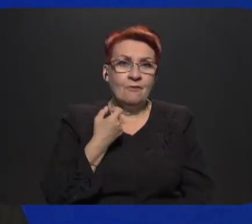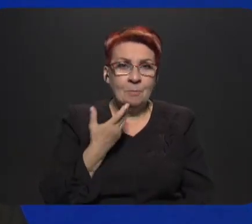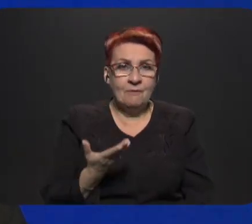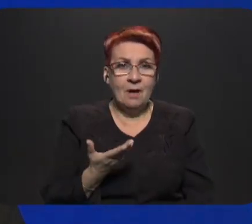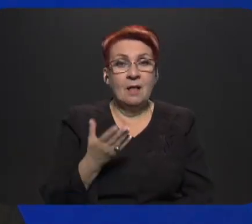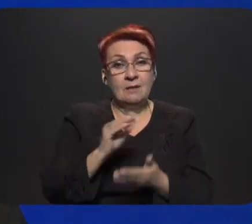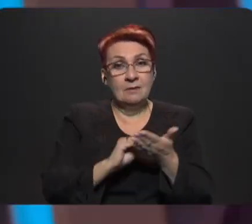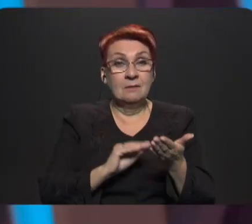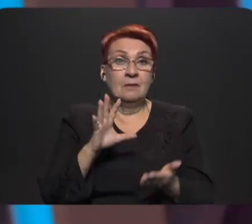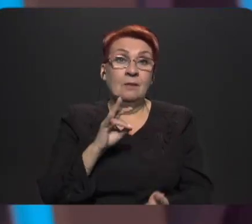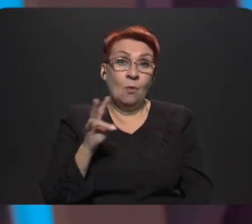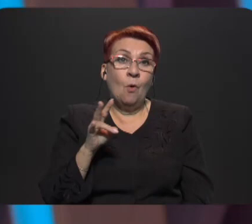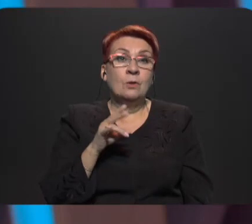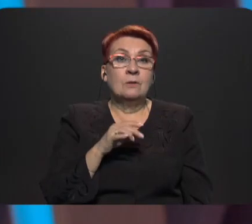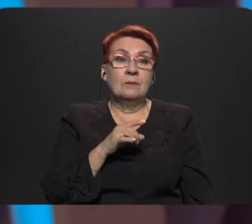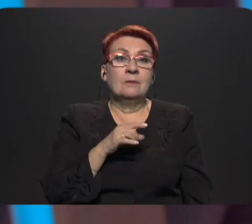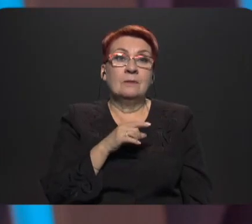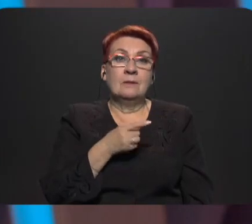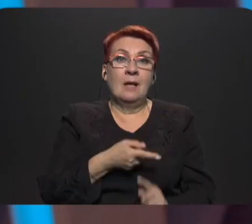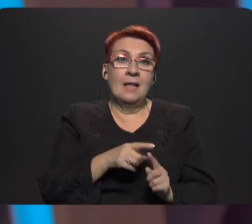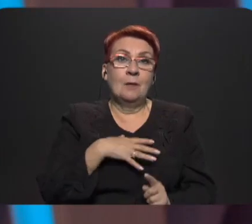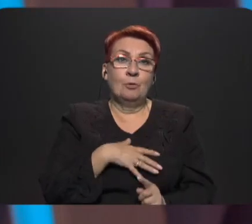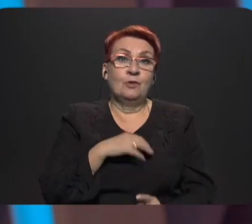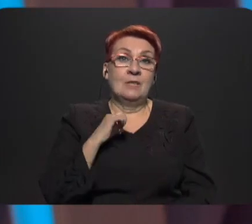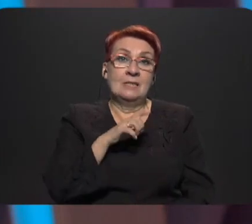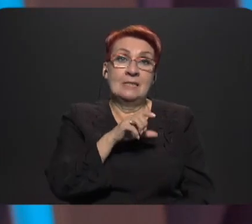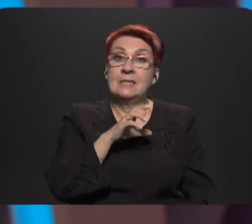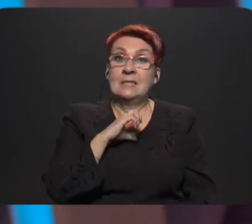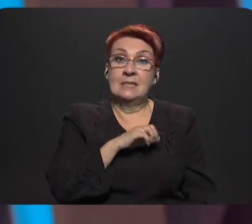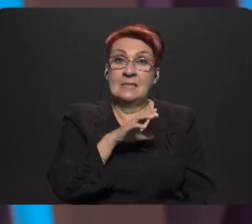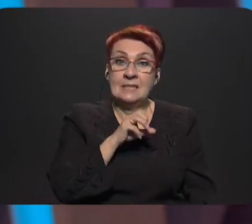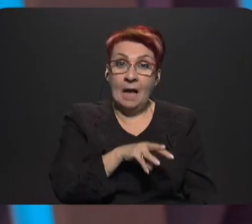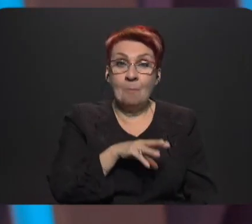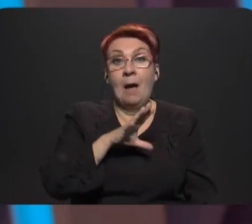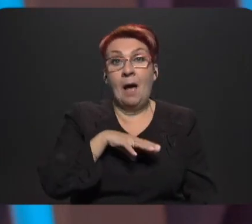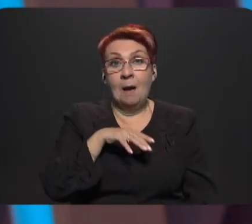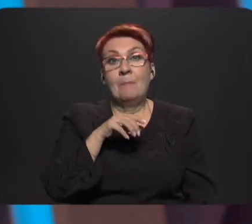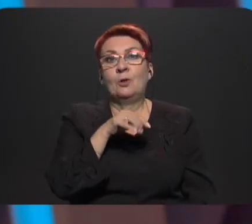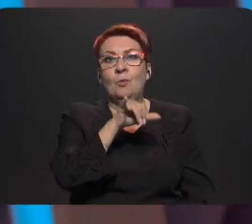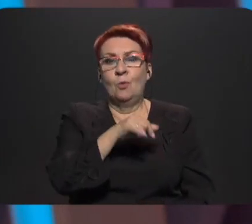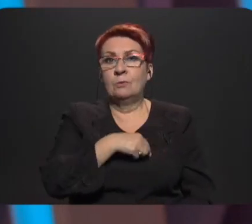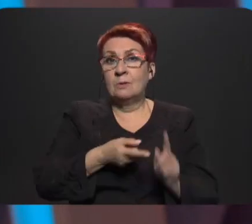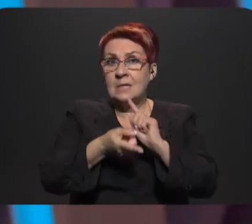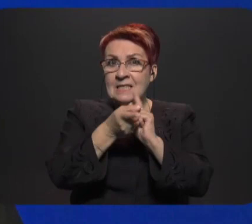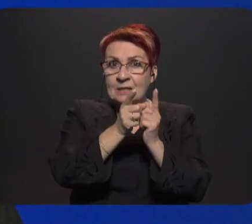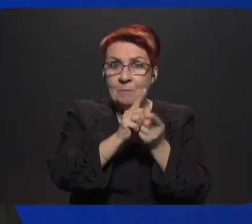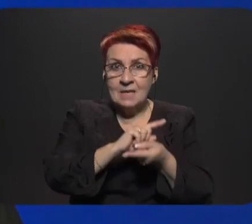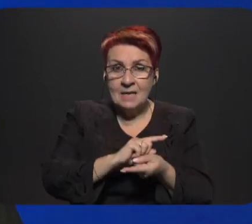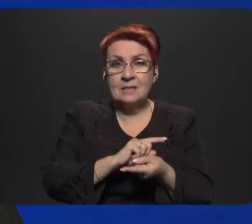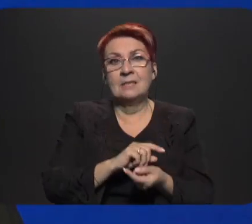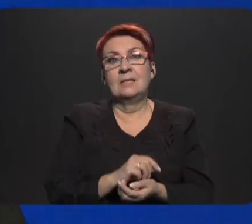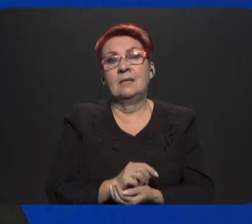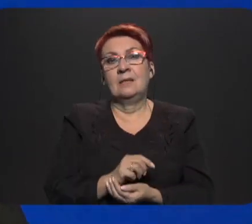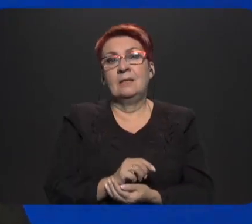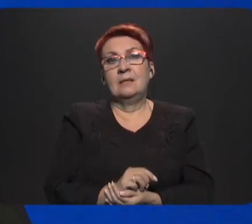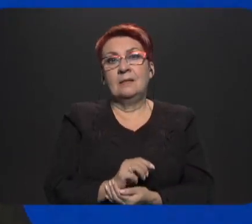он пережил сам, а потом стал мучеником, то есть произошло в нем изменение, то, конечно, ему молится,